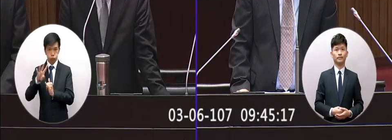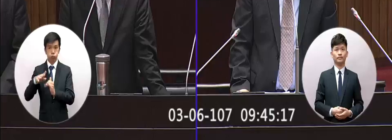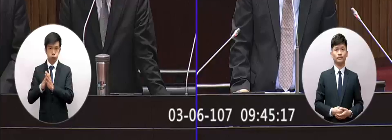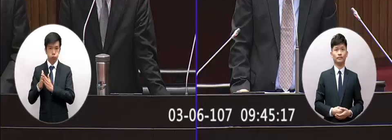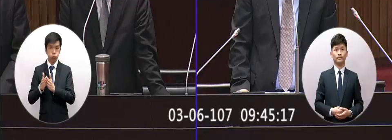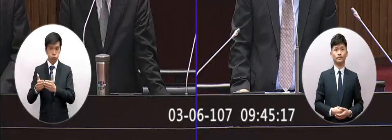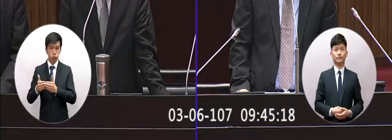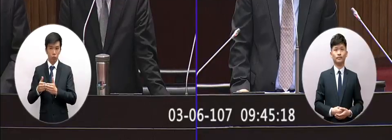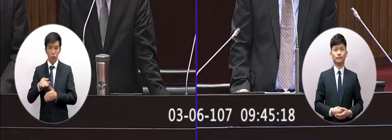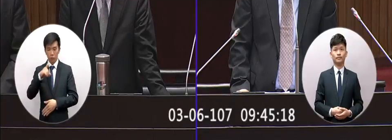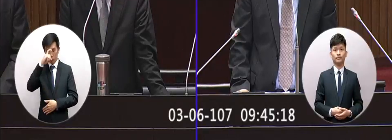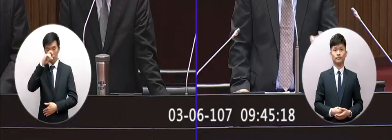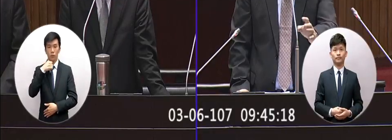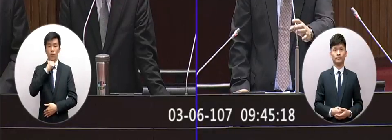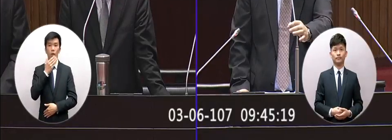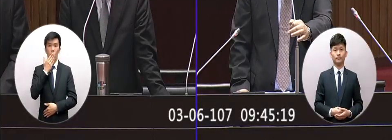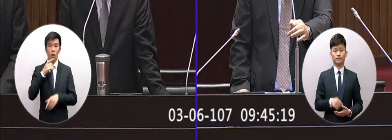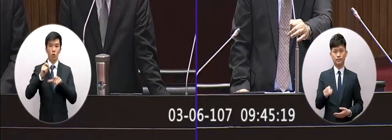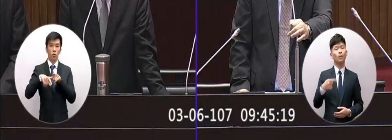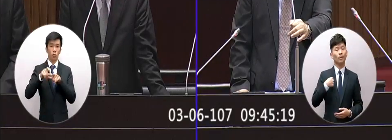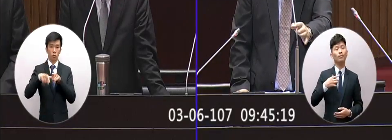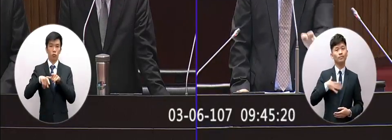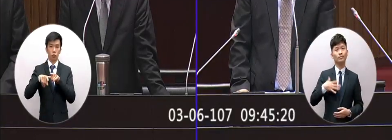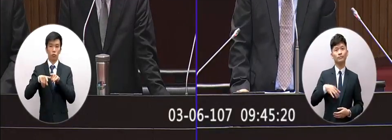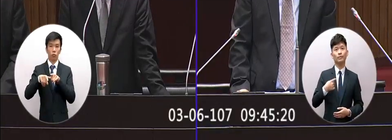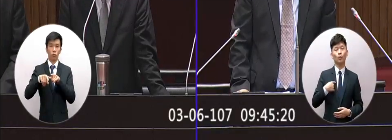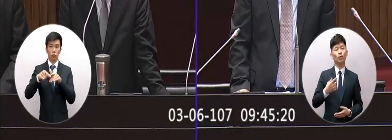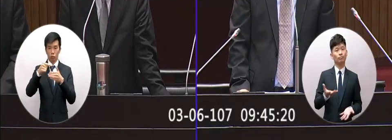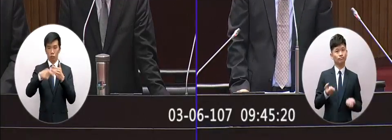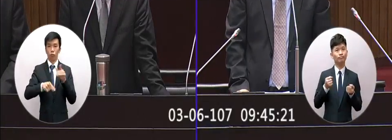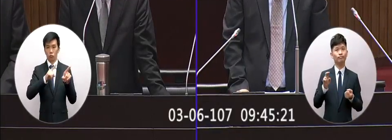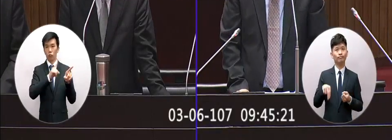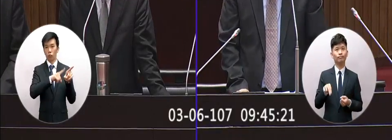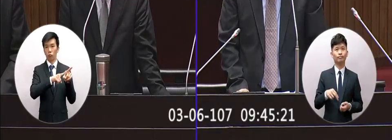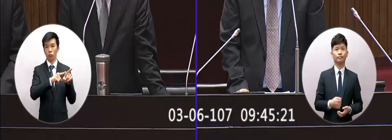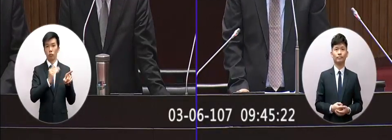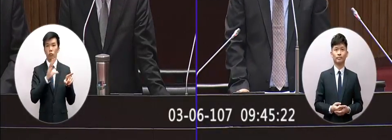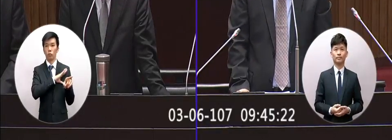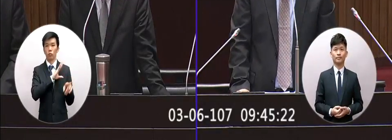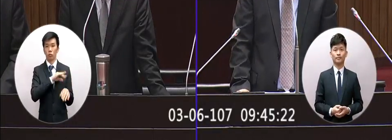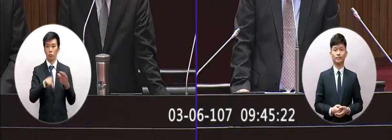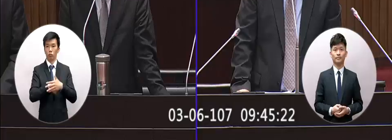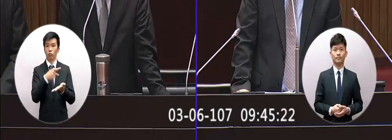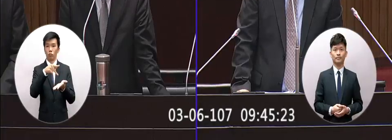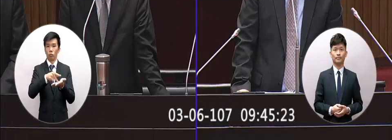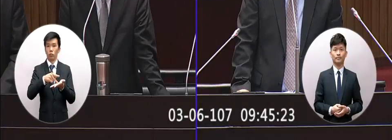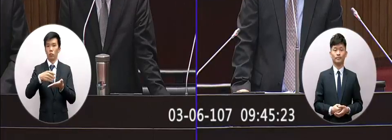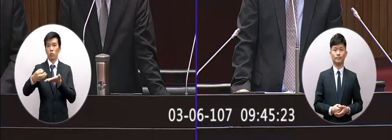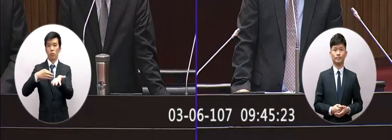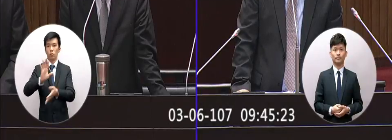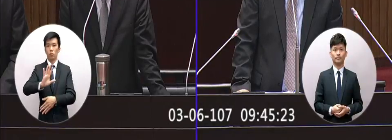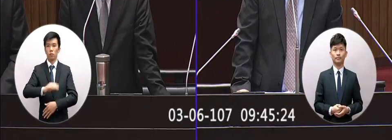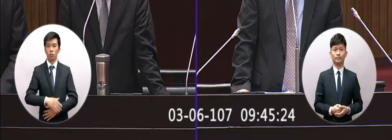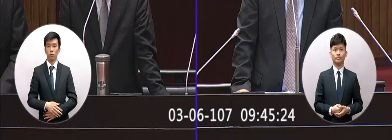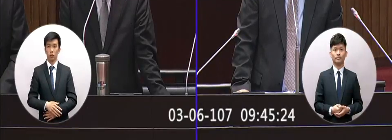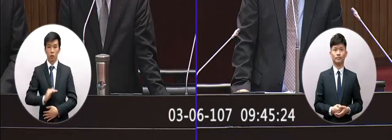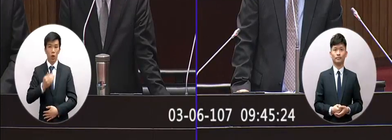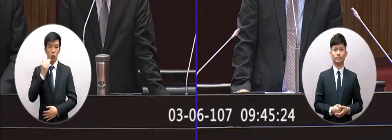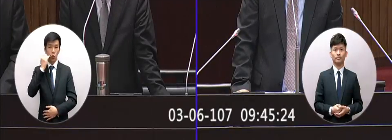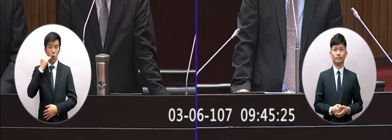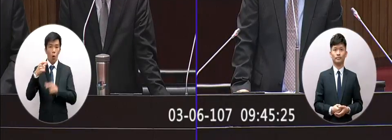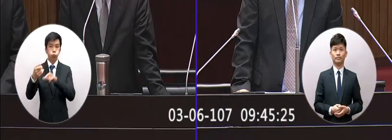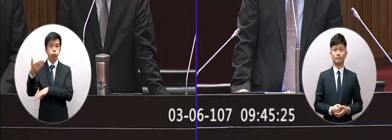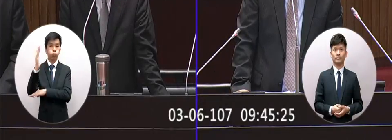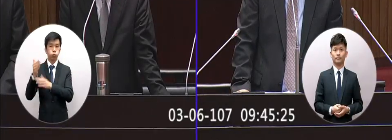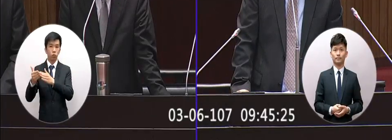要维持台糖公司本身的政策， 那个我可以理解，我也可以接受， 就是只租不售了哈。那如果是公家的需求哈，不管是邱